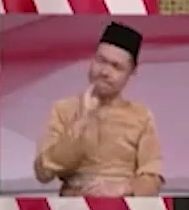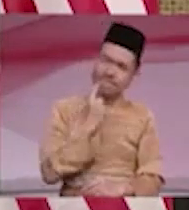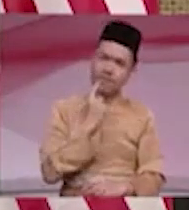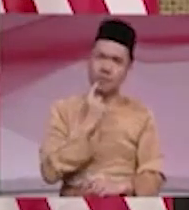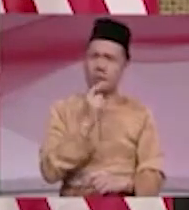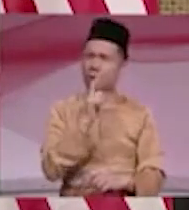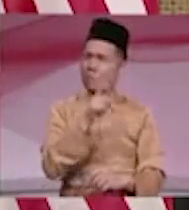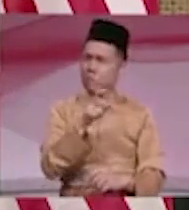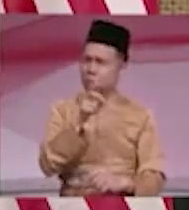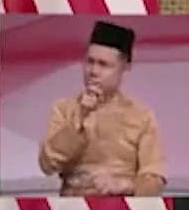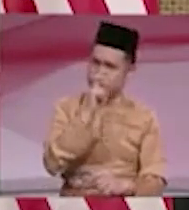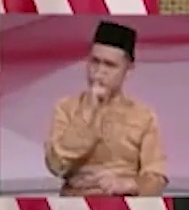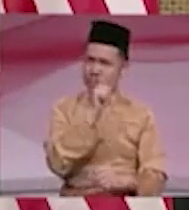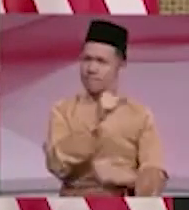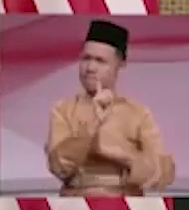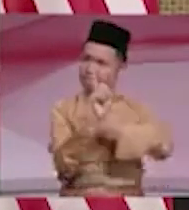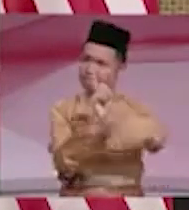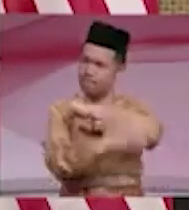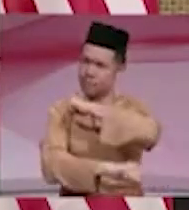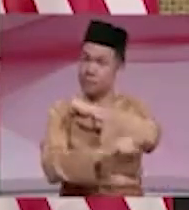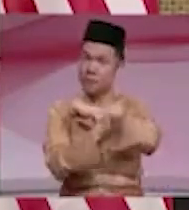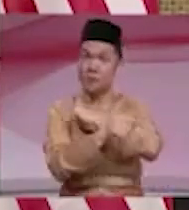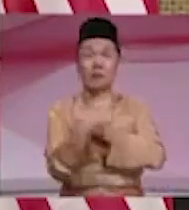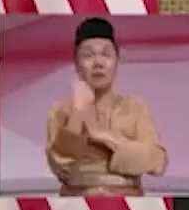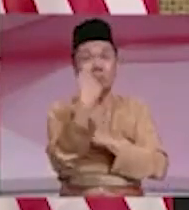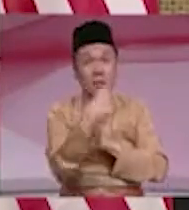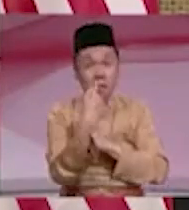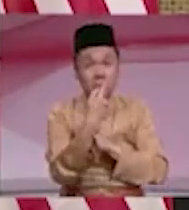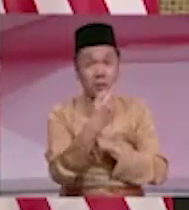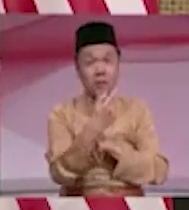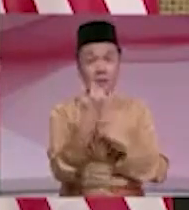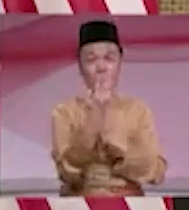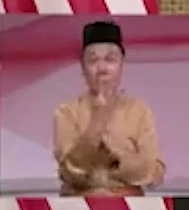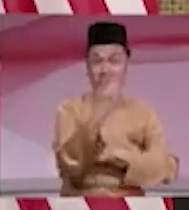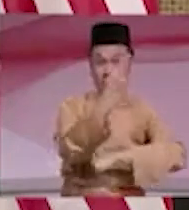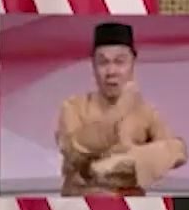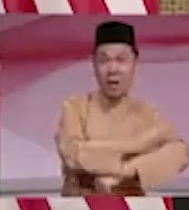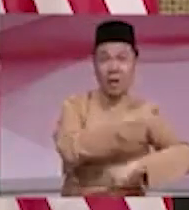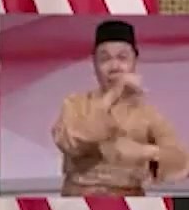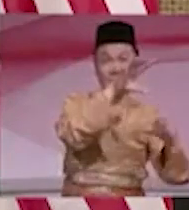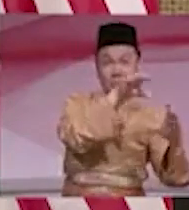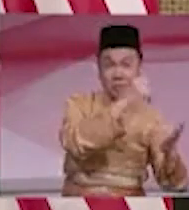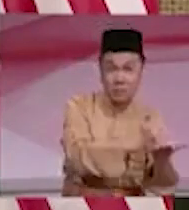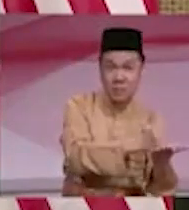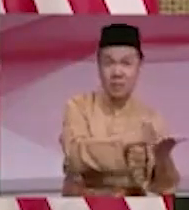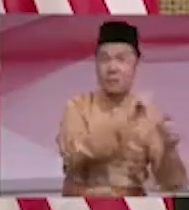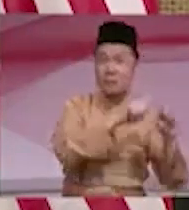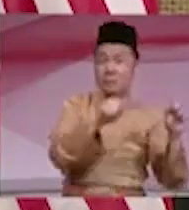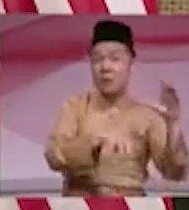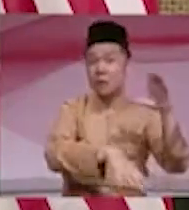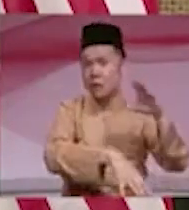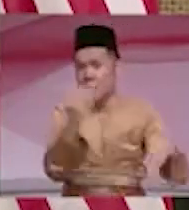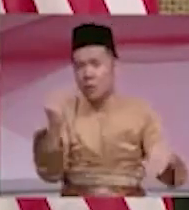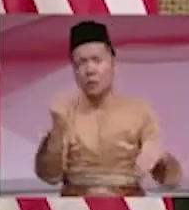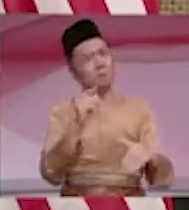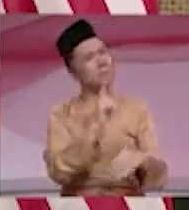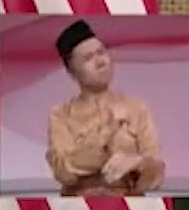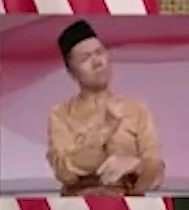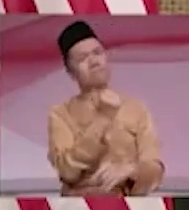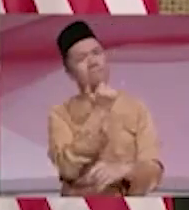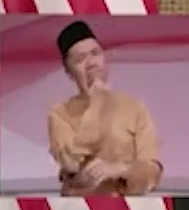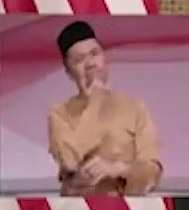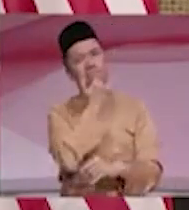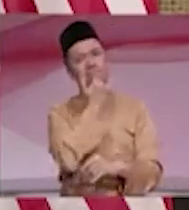akan diambil ke atas mereka yang melanggar arahan korentin Oke sebentar lagi